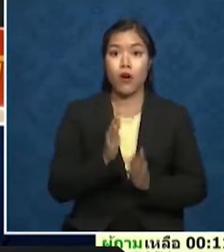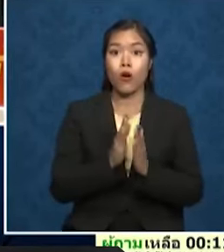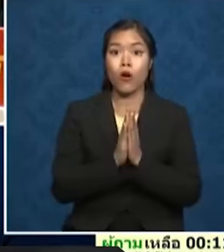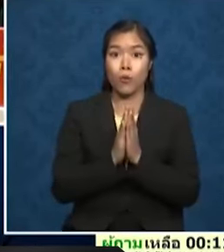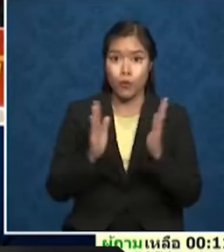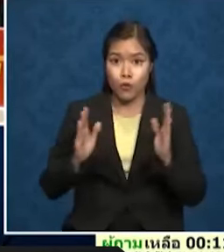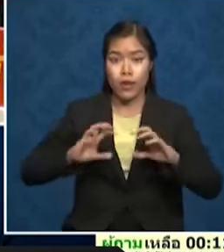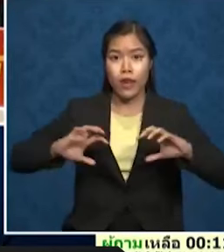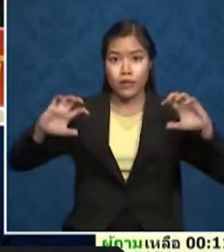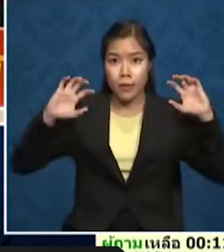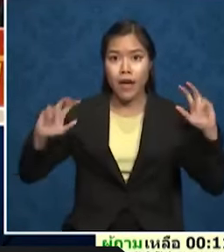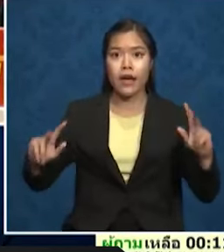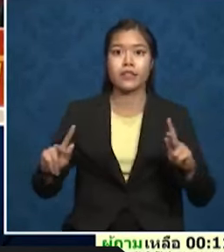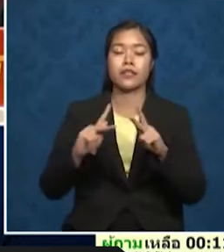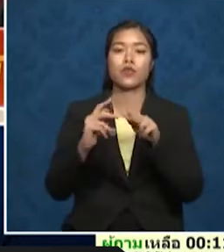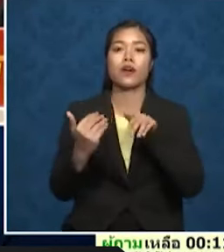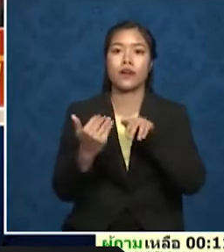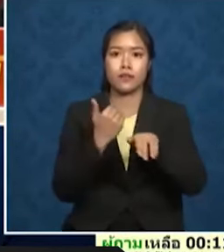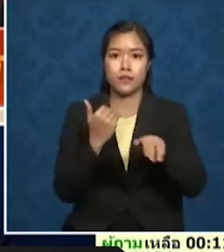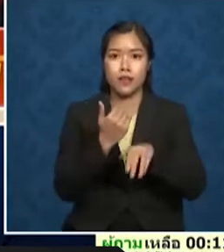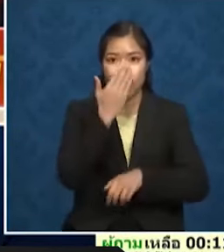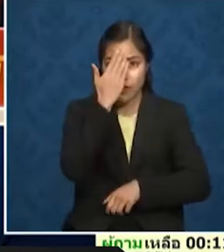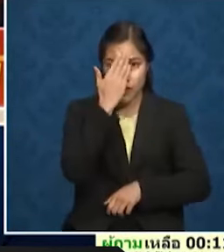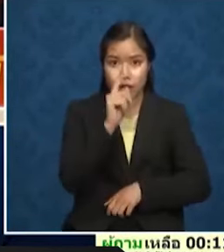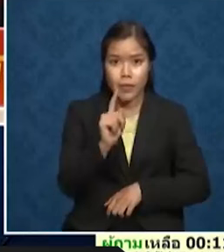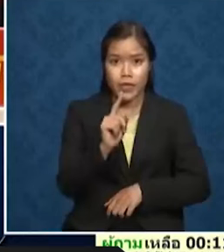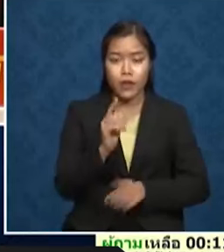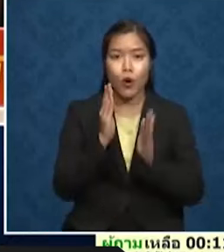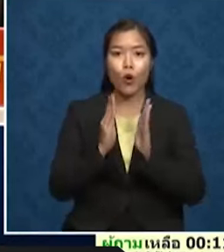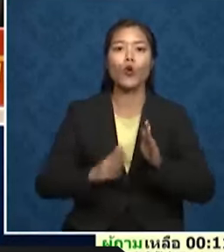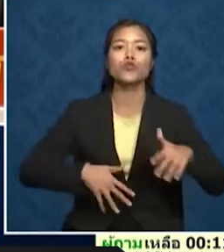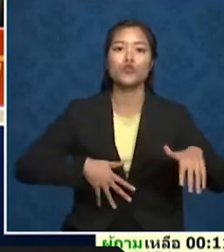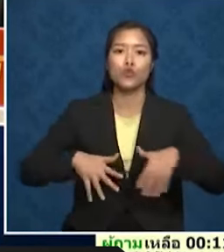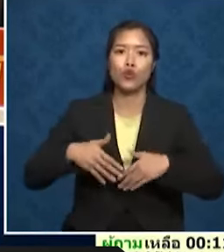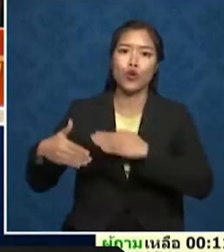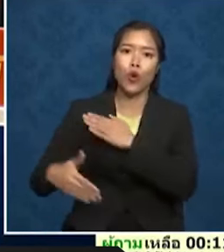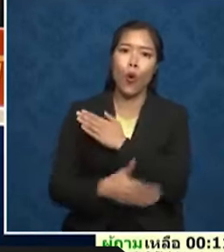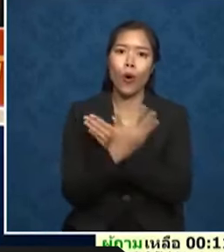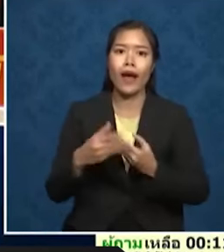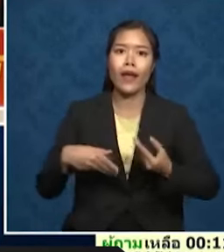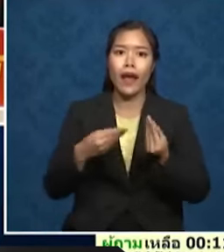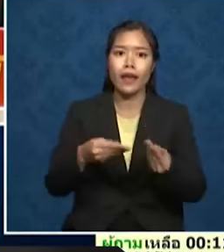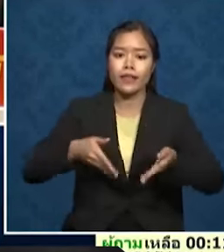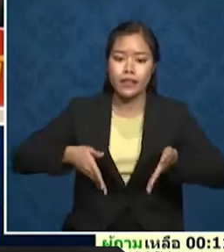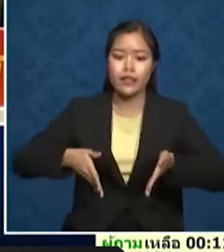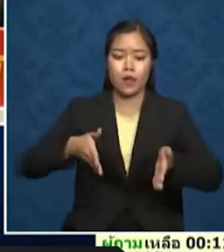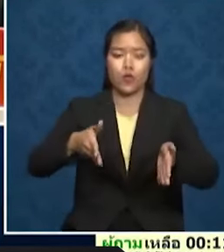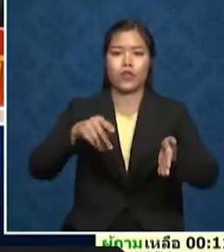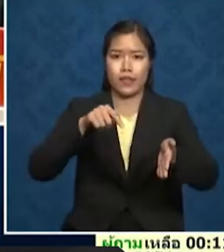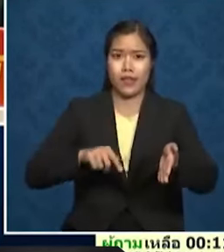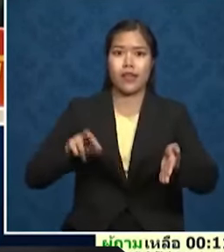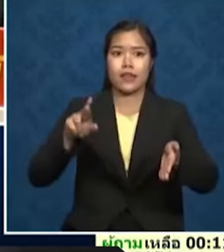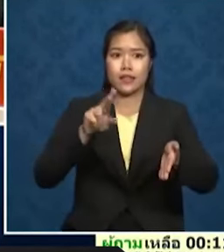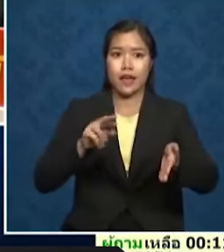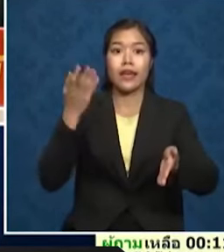ลและกระทรวงคมนาคมเป็นอย่างมากที่ได้เปิดโอกาสให้พี่น้องประชาชนได้ใช้เส้นทางสายนี้ในช่ว